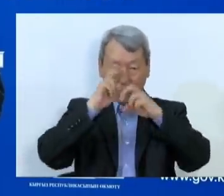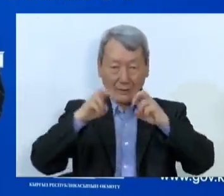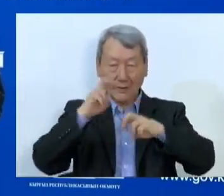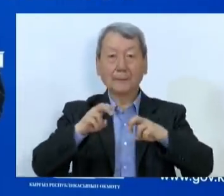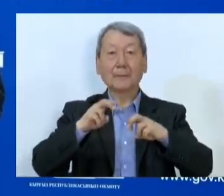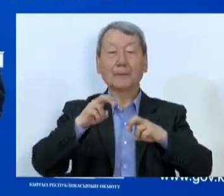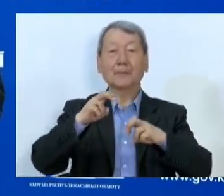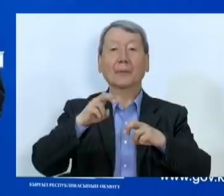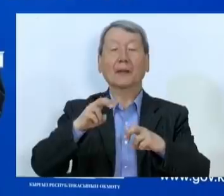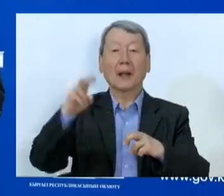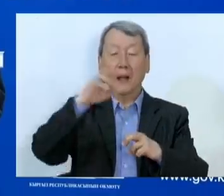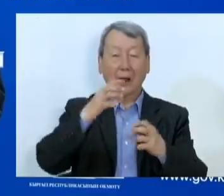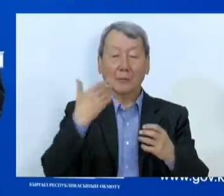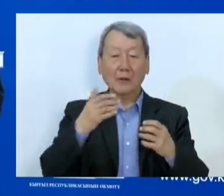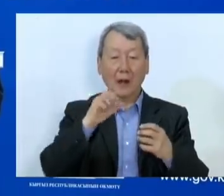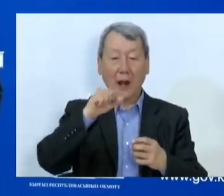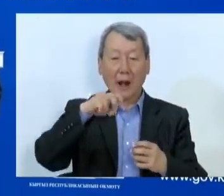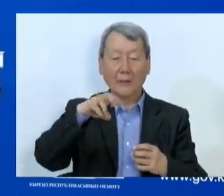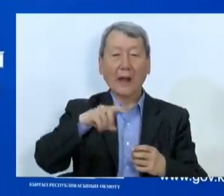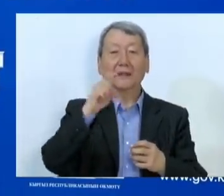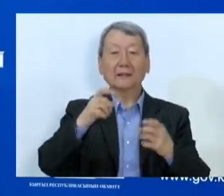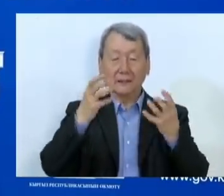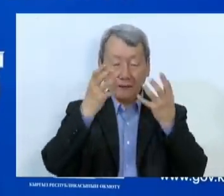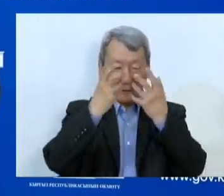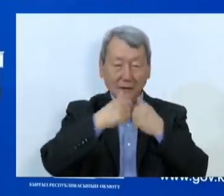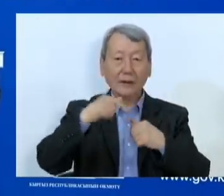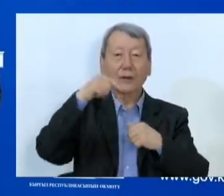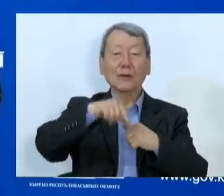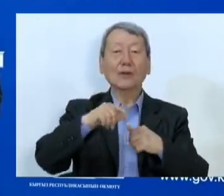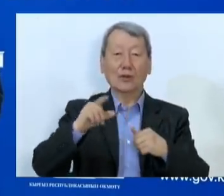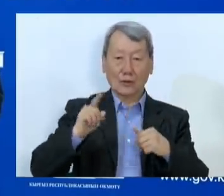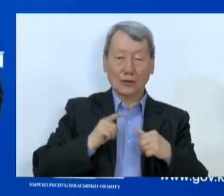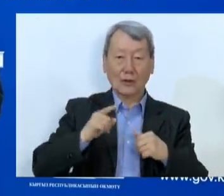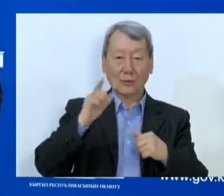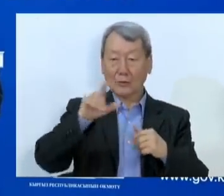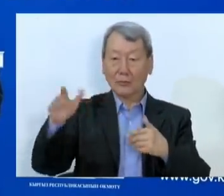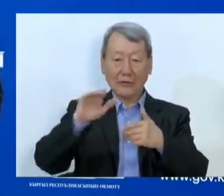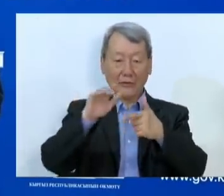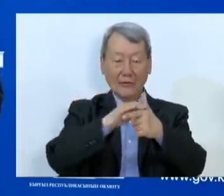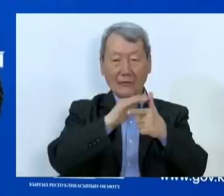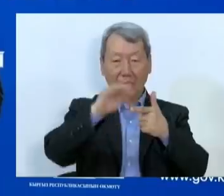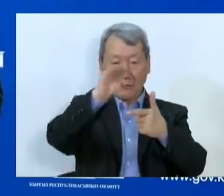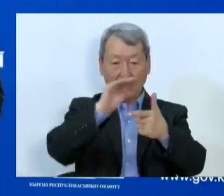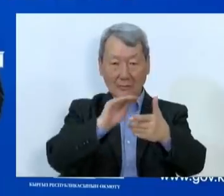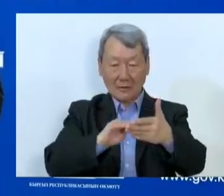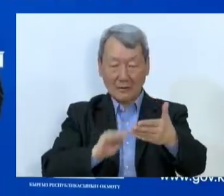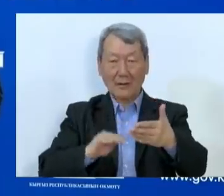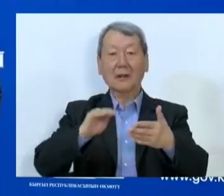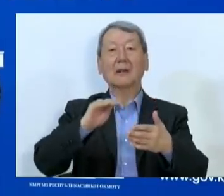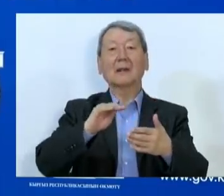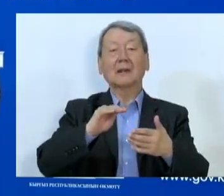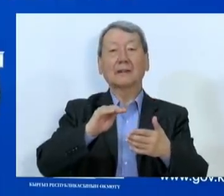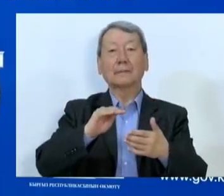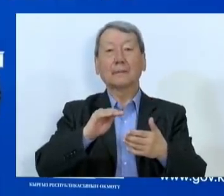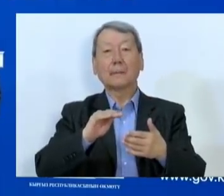булар дагы жанакы анализдердин жыйынтыктары менен ошол эле учурда анкеталарын толтуруп, ошол эле учурда жанакындай